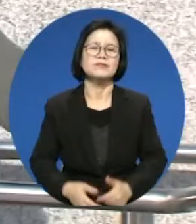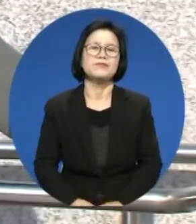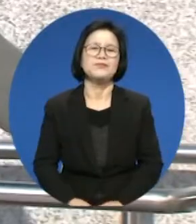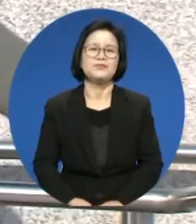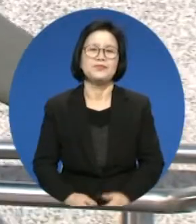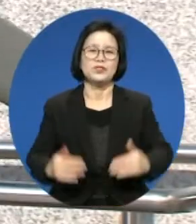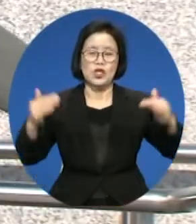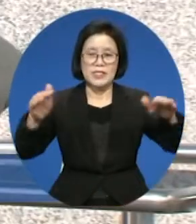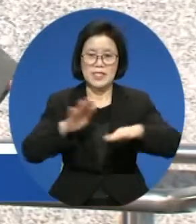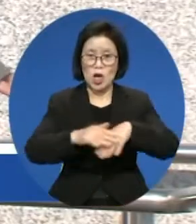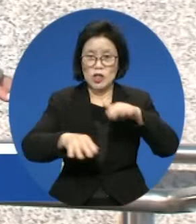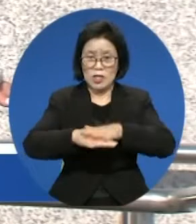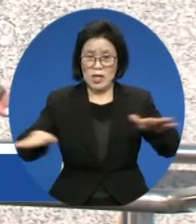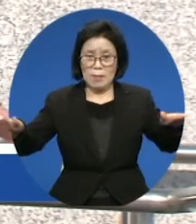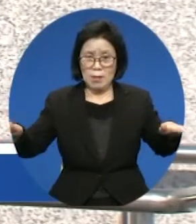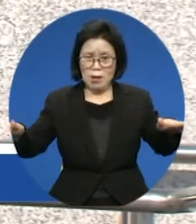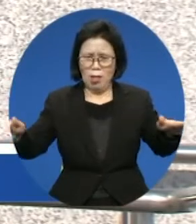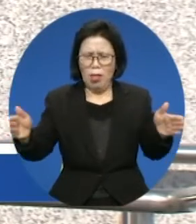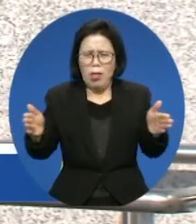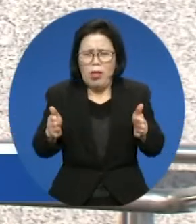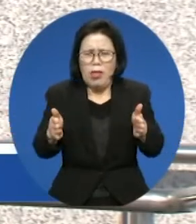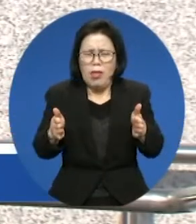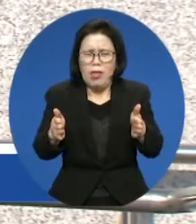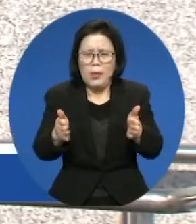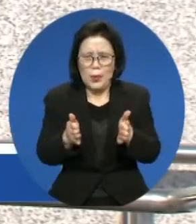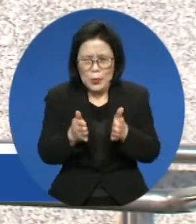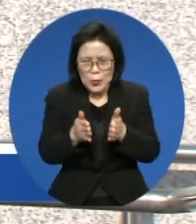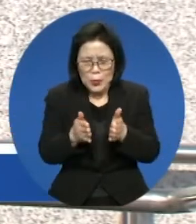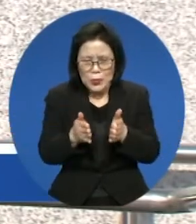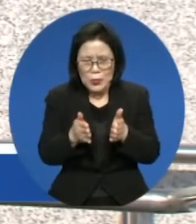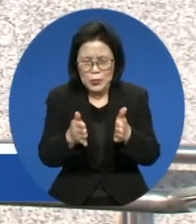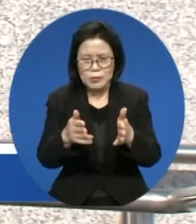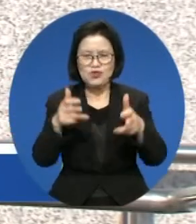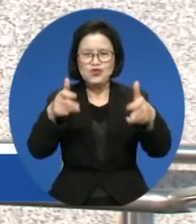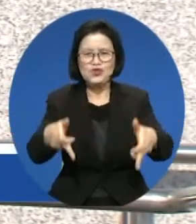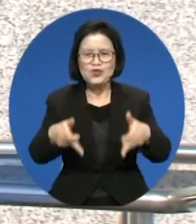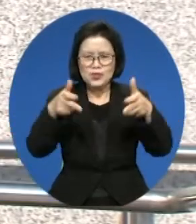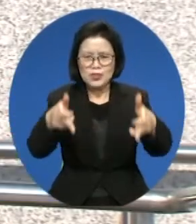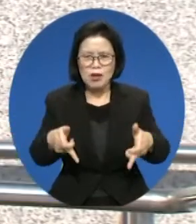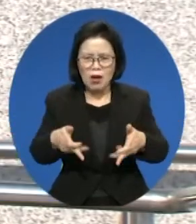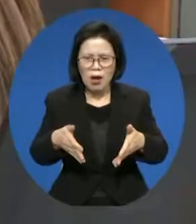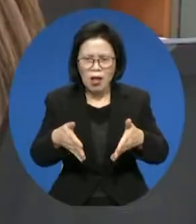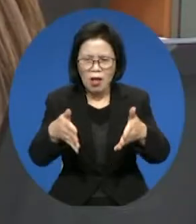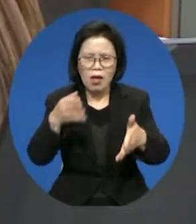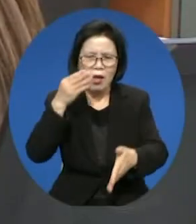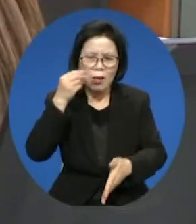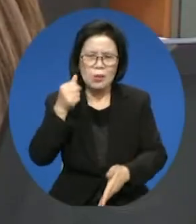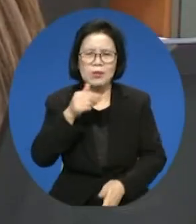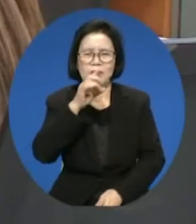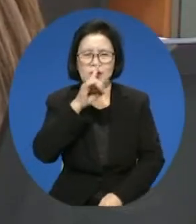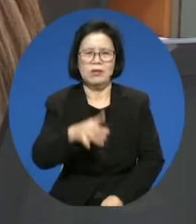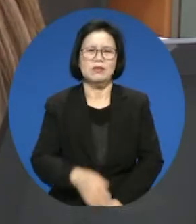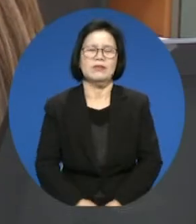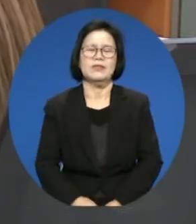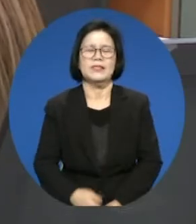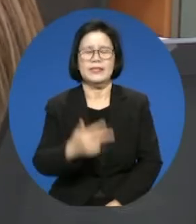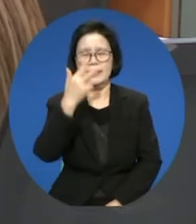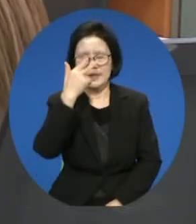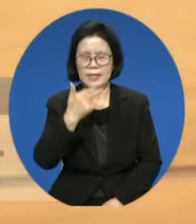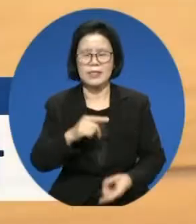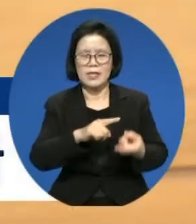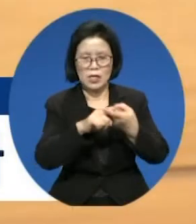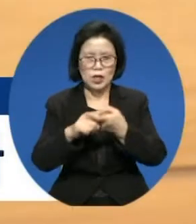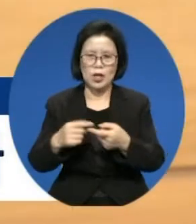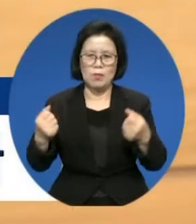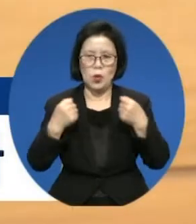성인 여성 양파에 넓이도 채 되지 않는 이 진입로는 휠체어가 들어 오기 쉽지 않습니다 한국시각장애인연합회 와